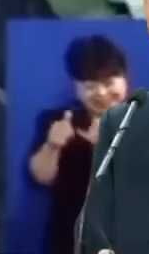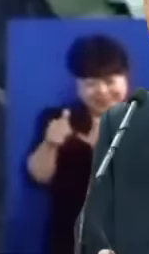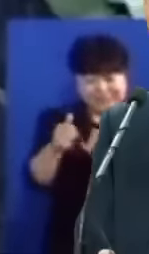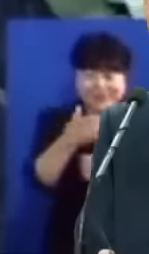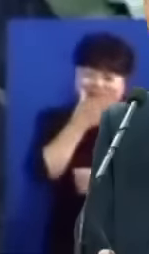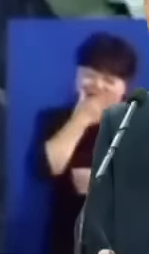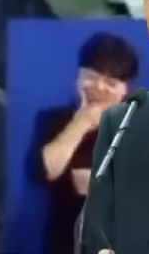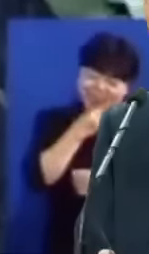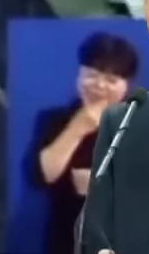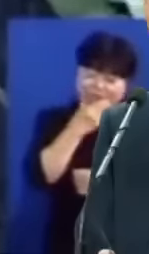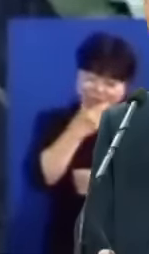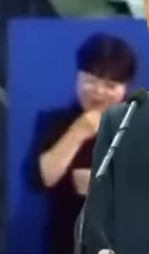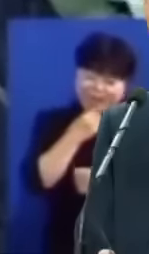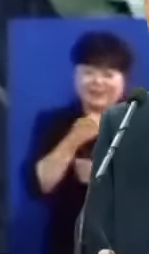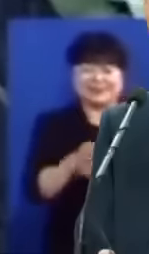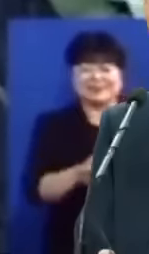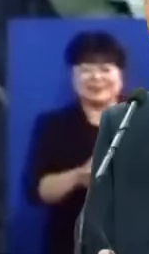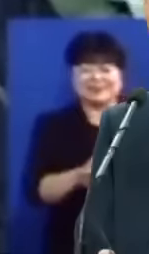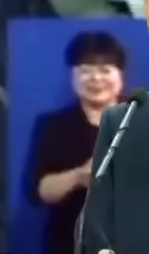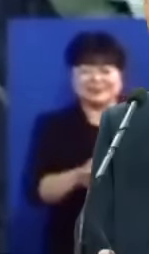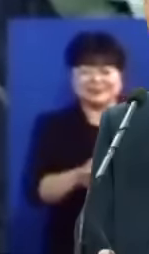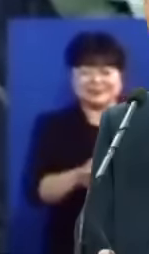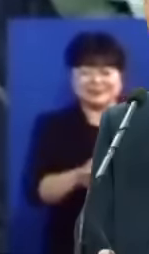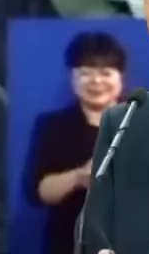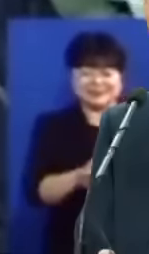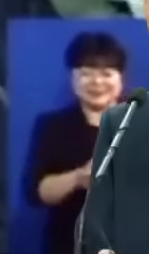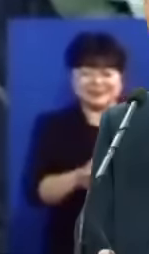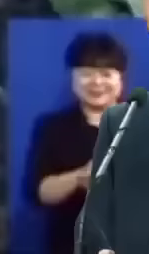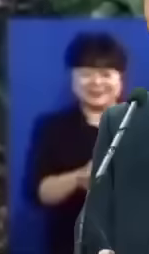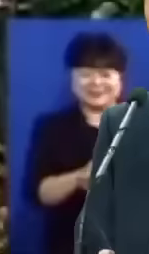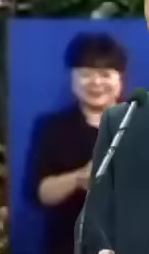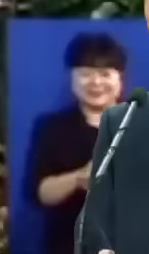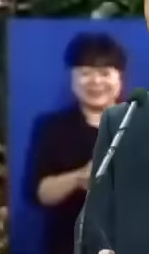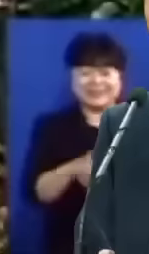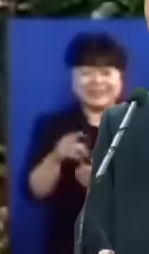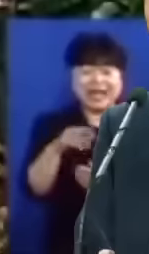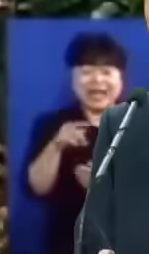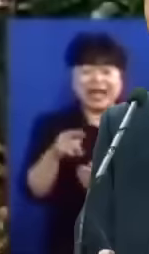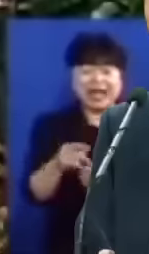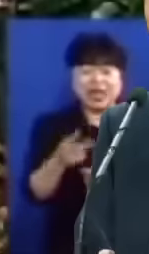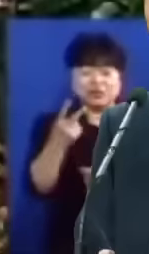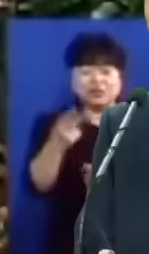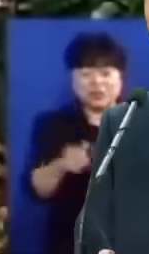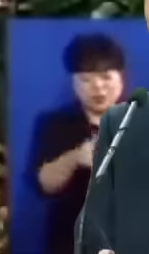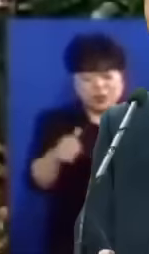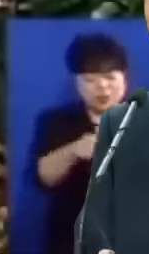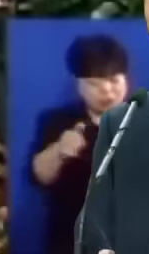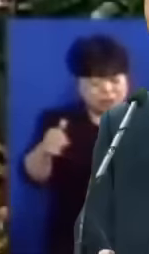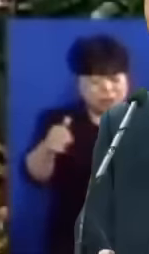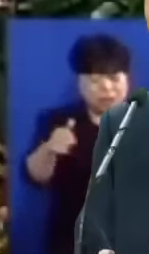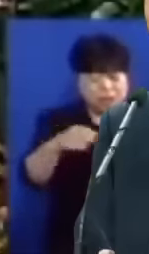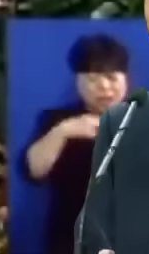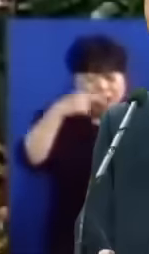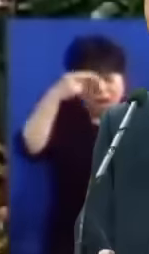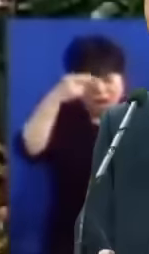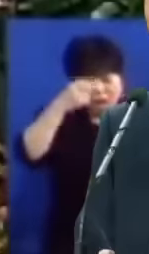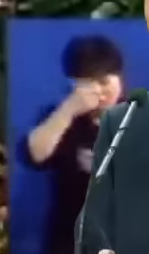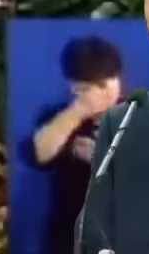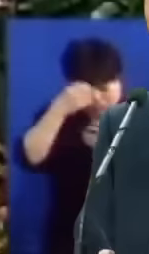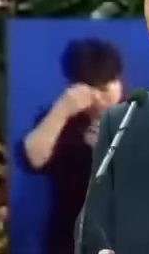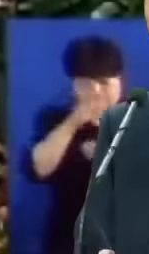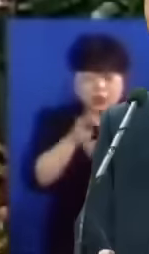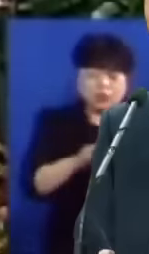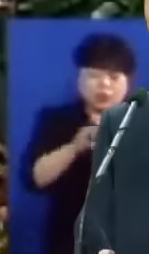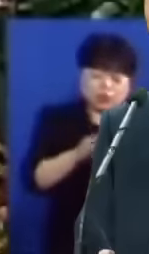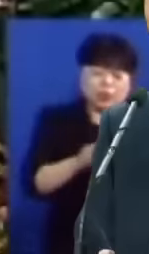참 행복한 남자가 되는 것입니다. 사강은 두 번이나 이혼을 거치면서 알코올 중독으로